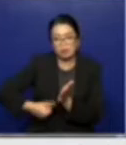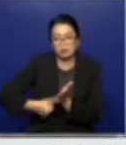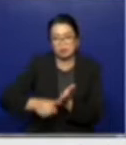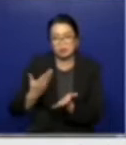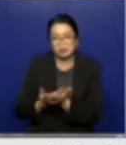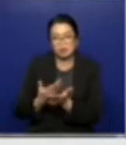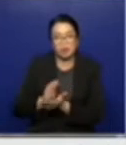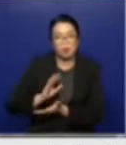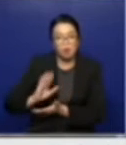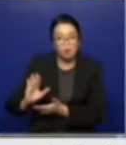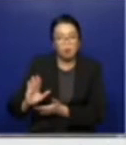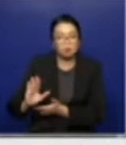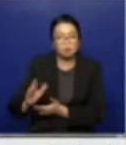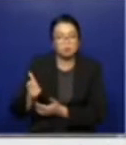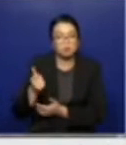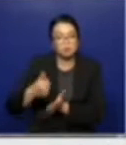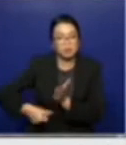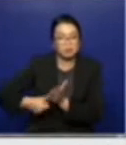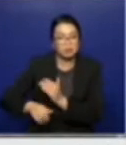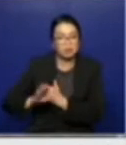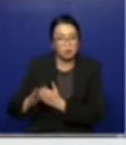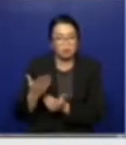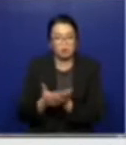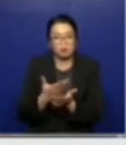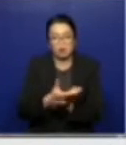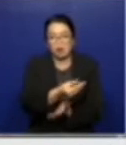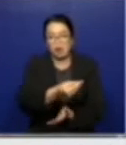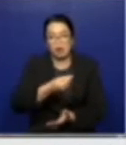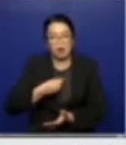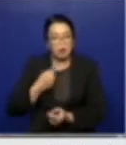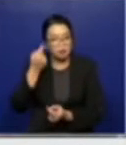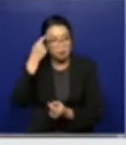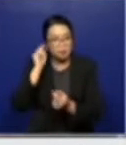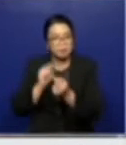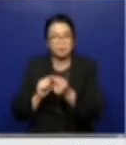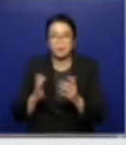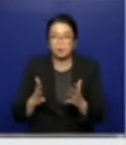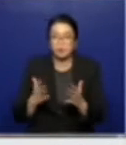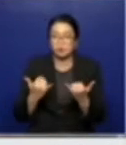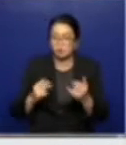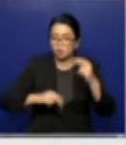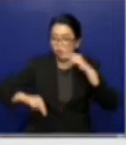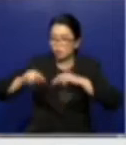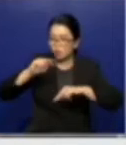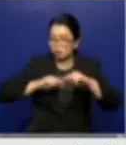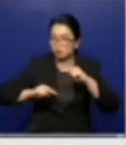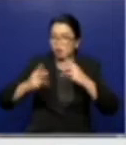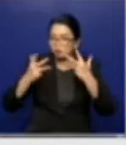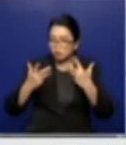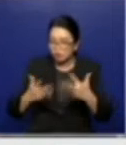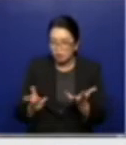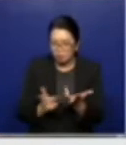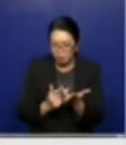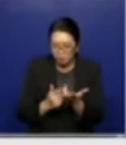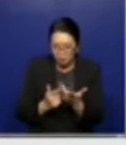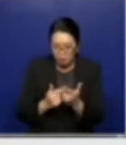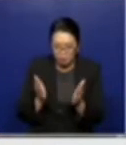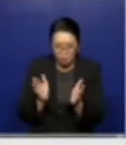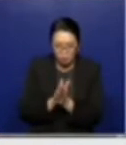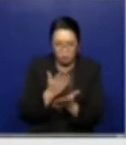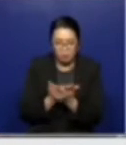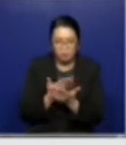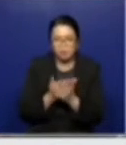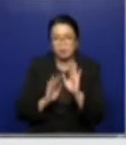ถิ่นที่ไม่ได้ตามเป้าหมายนี่ขณะนี้ตรวจสอบแล้วนับหมื่นล้านบา